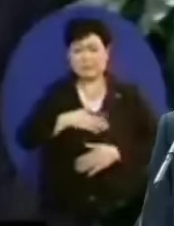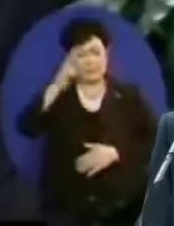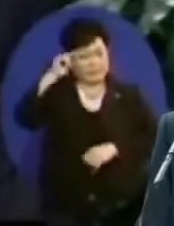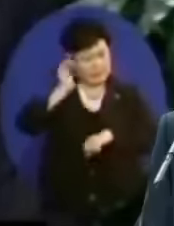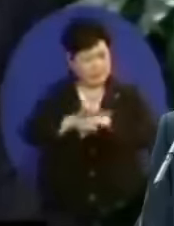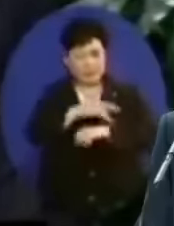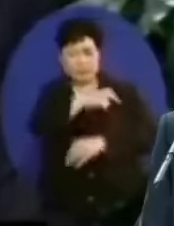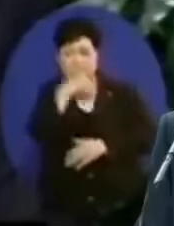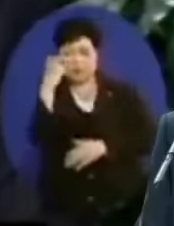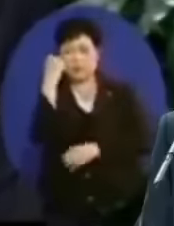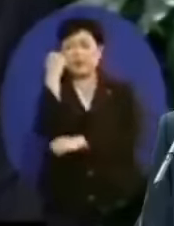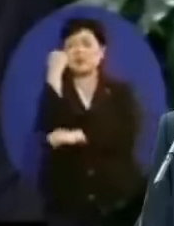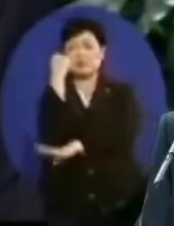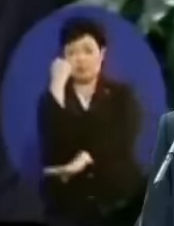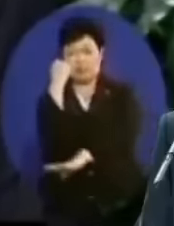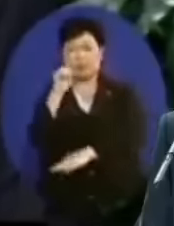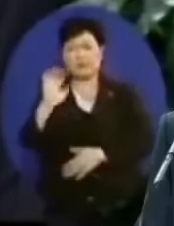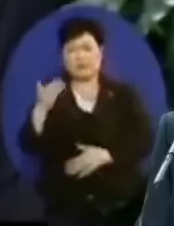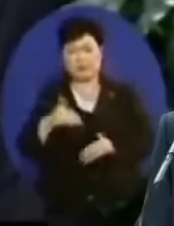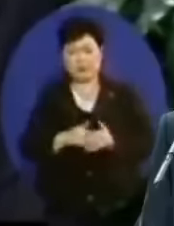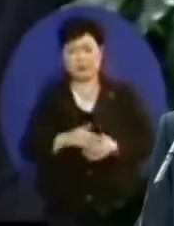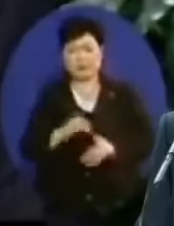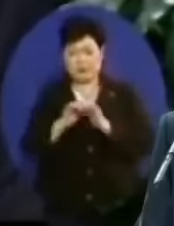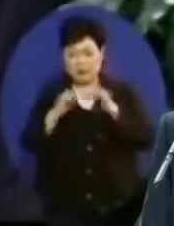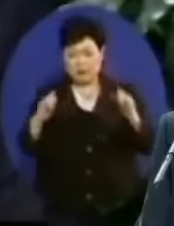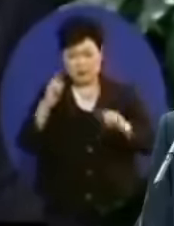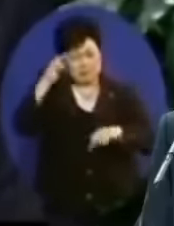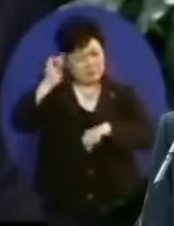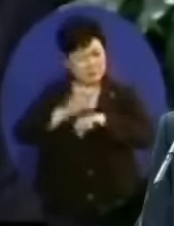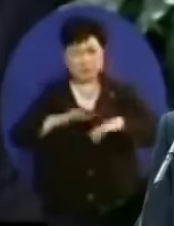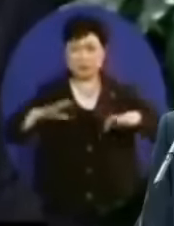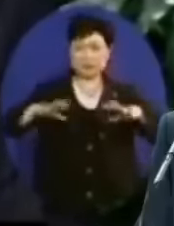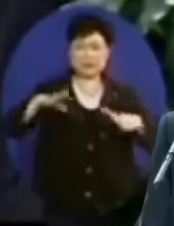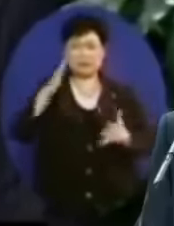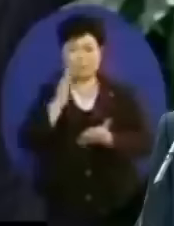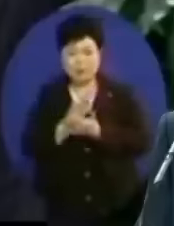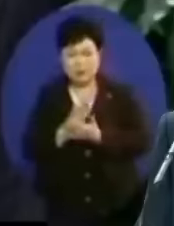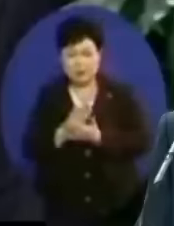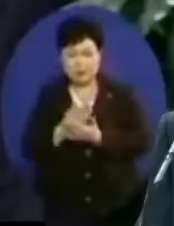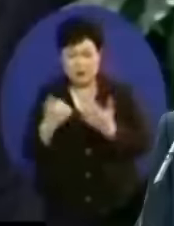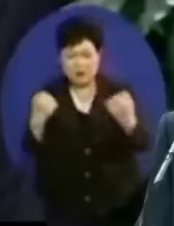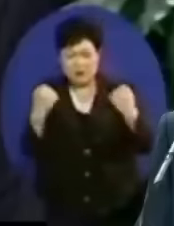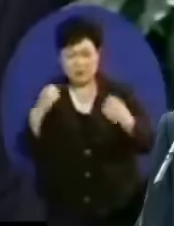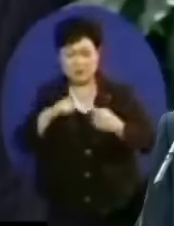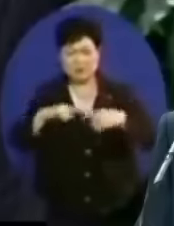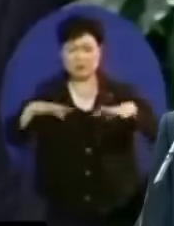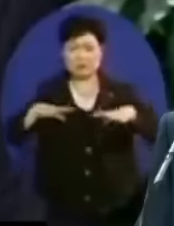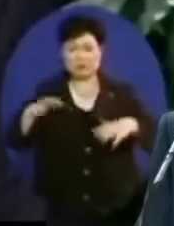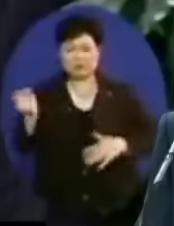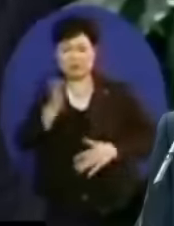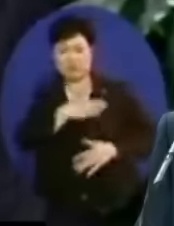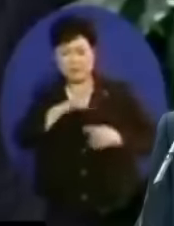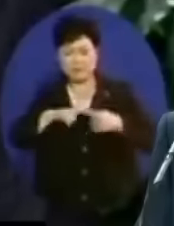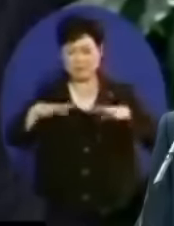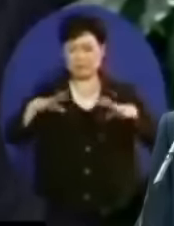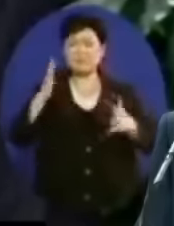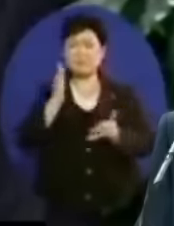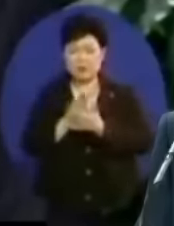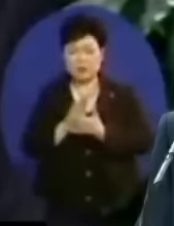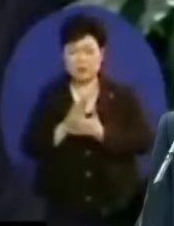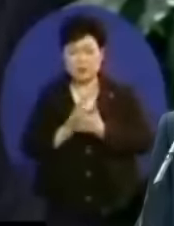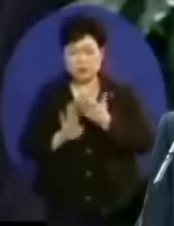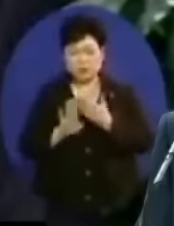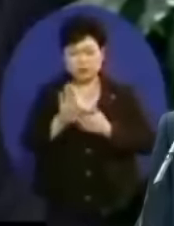지혜와 총명의 근본입니다. 인간의 지혜를 자랑하지 말고 용맹함을 자랑하지 말고 부함을 자랑하지 말아야 합니다. 그 얼마 있다가